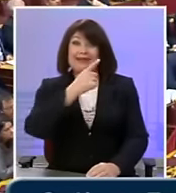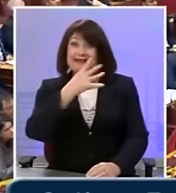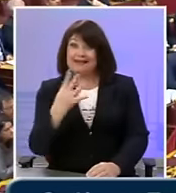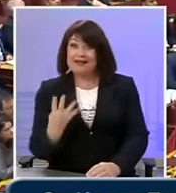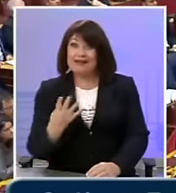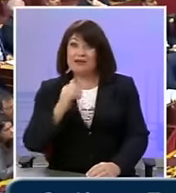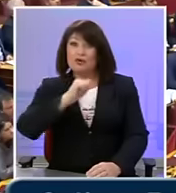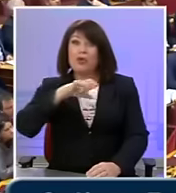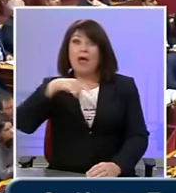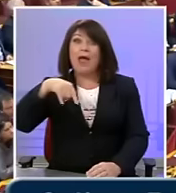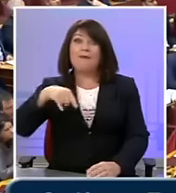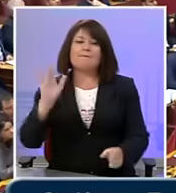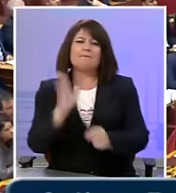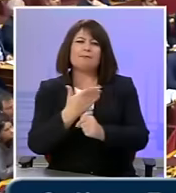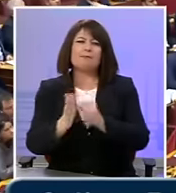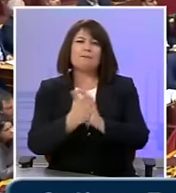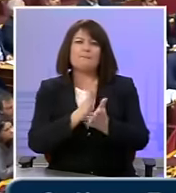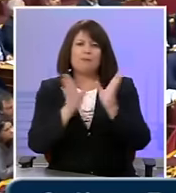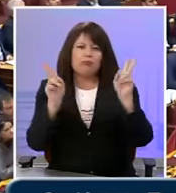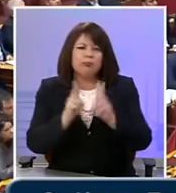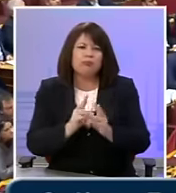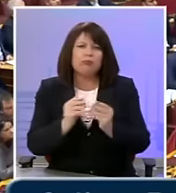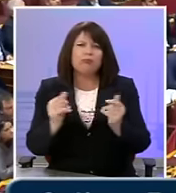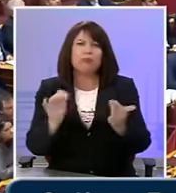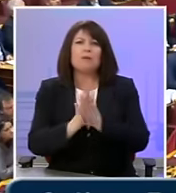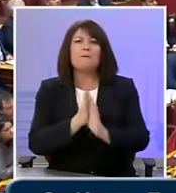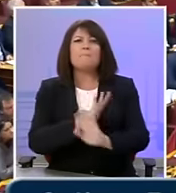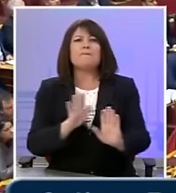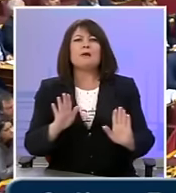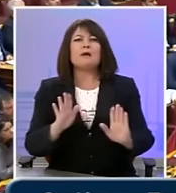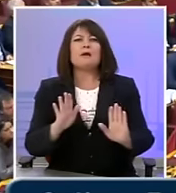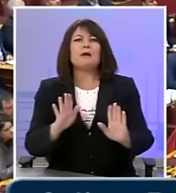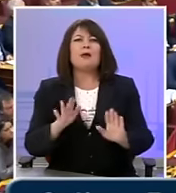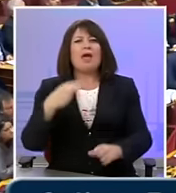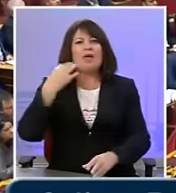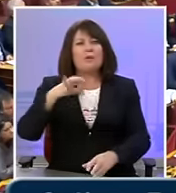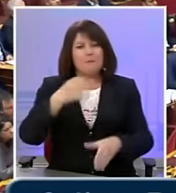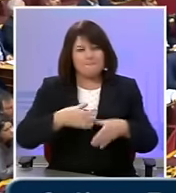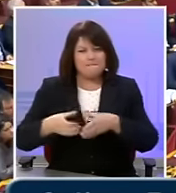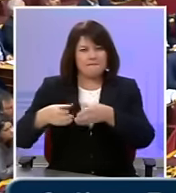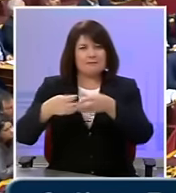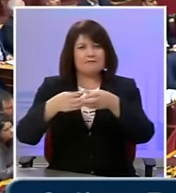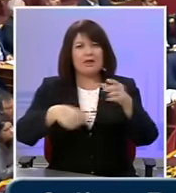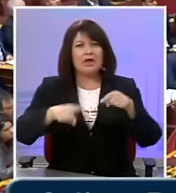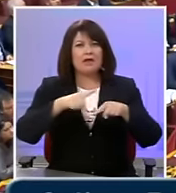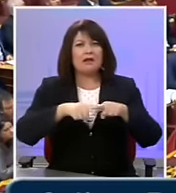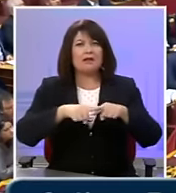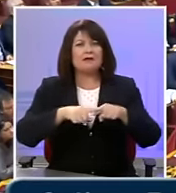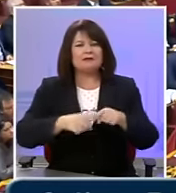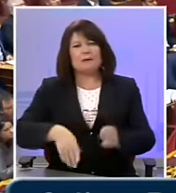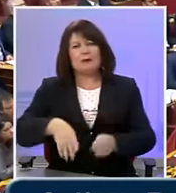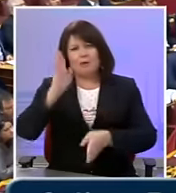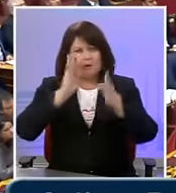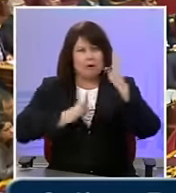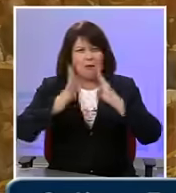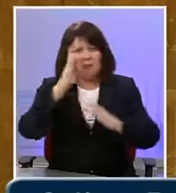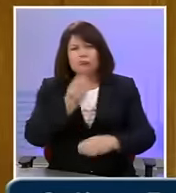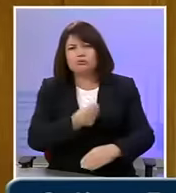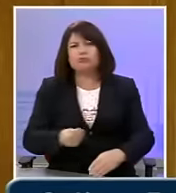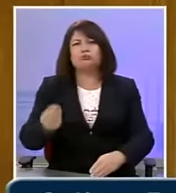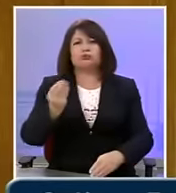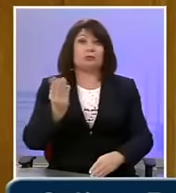έχει καταστραφεί. Έχει εξαλειφθεί. Οι πιο αδύναμες κοινωνικά ομάδες έχουν πληγεί